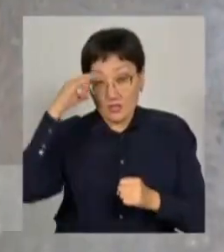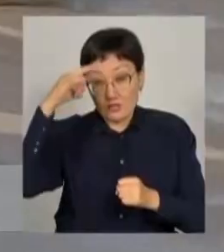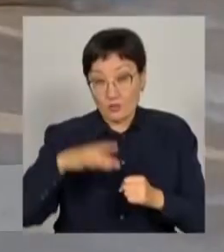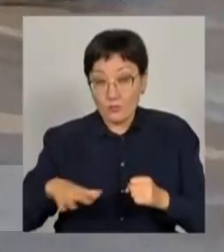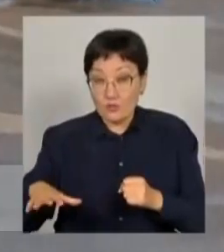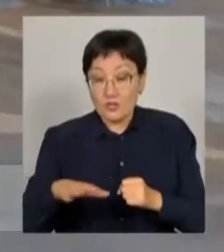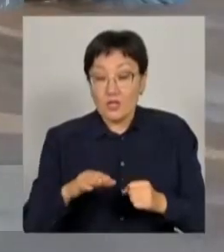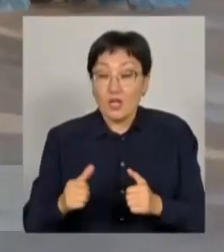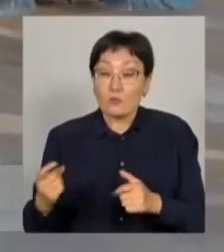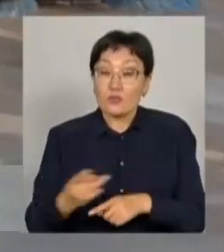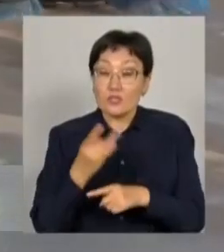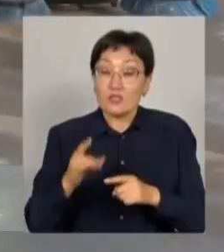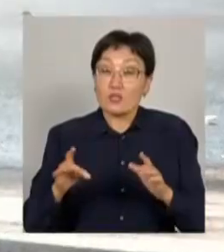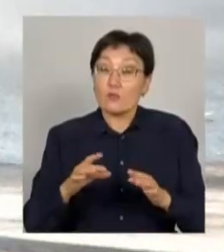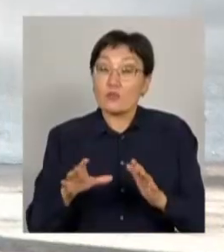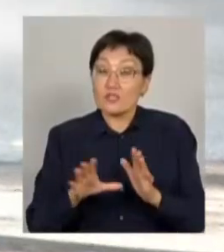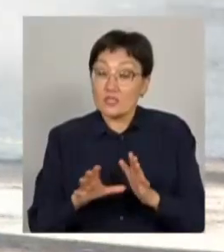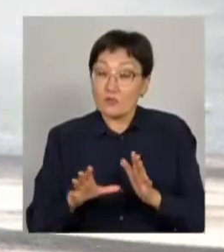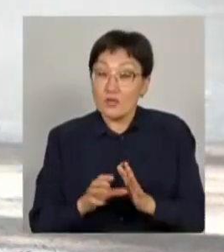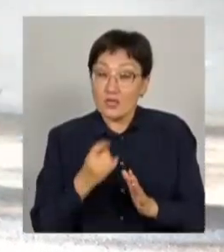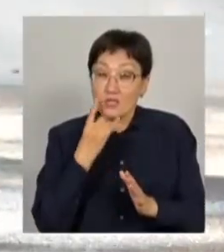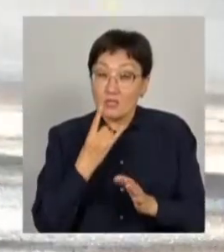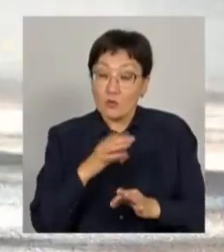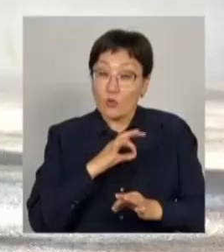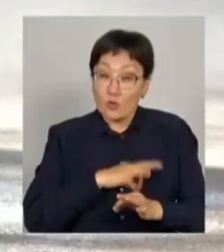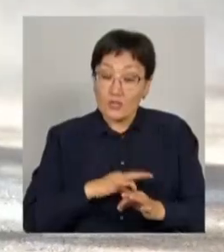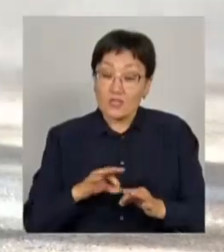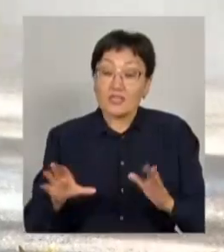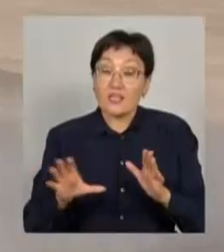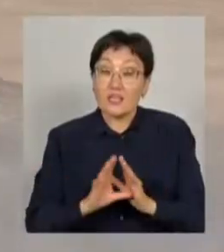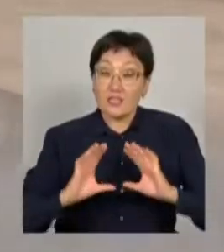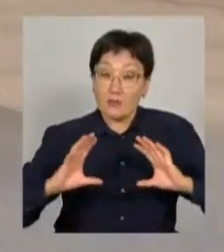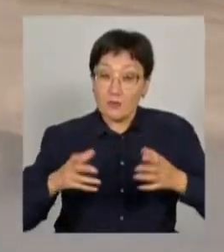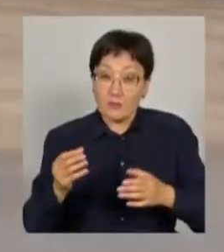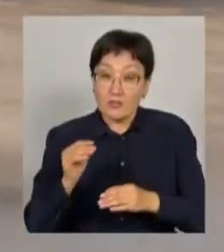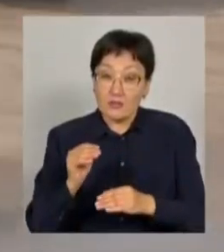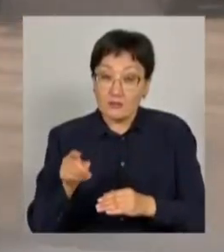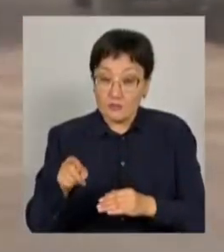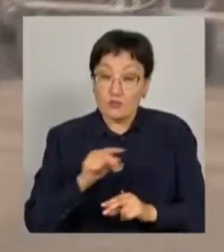бойынша алғаш рет тоқпен жүретін электр мобильдері толықтырды.